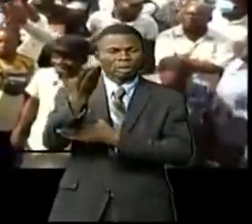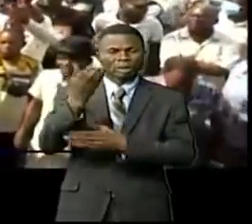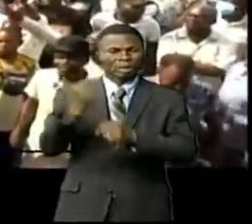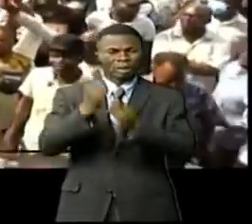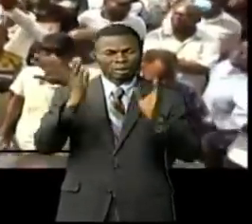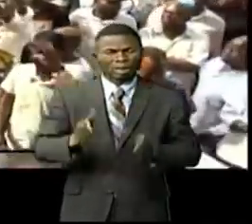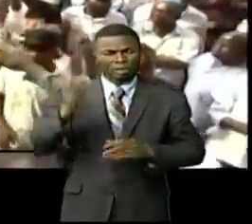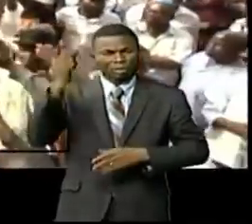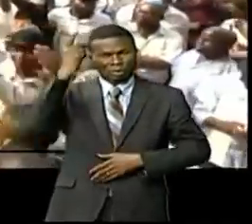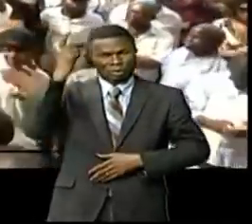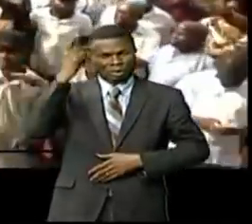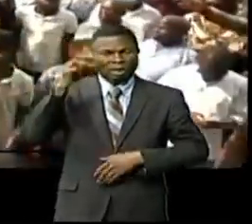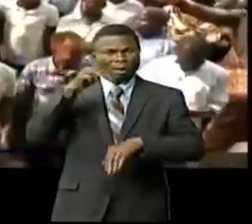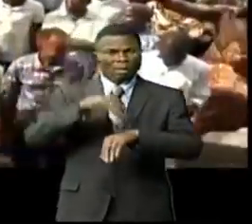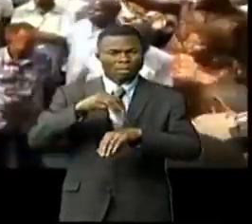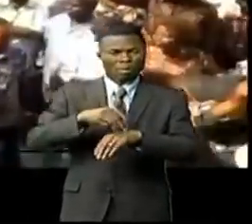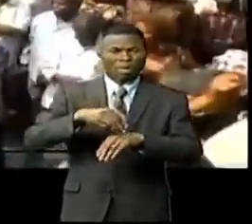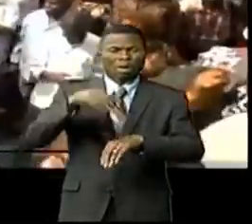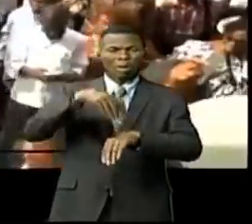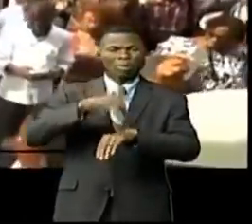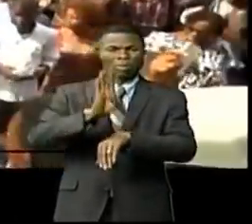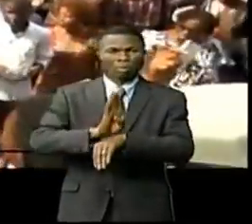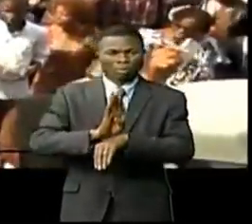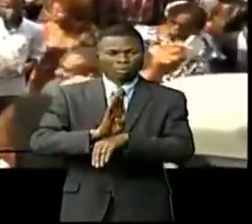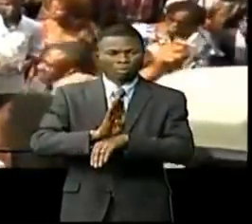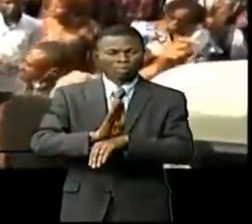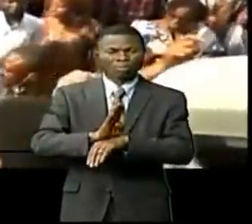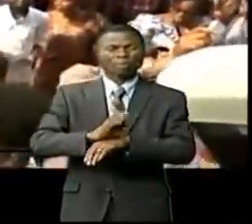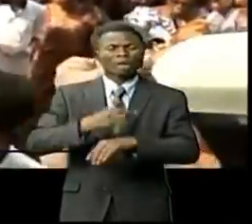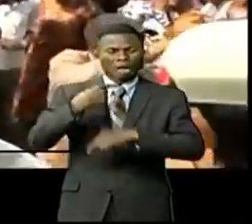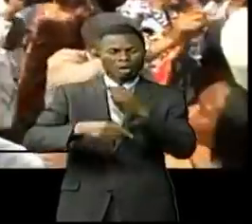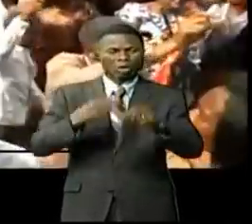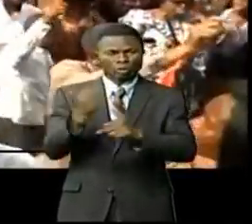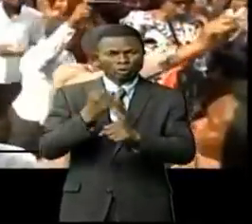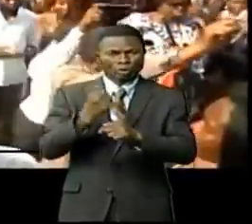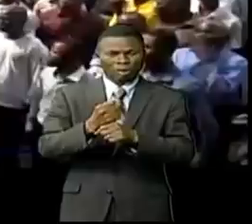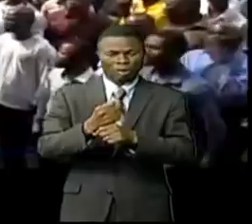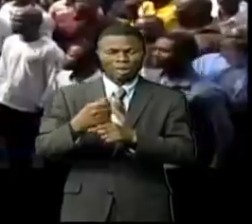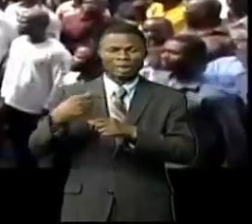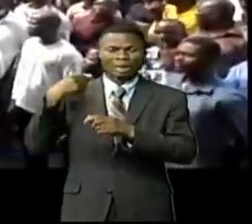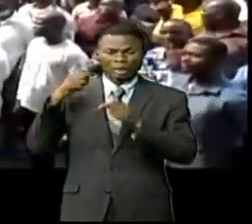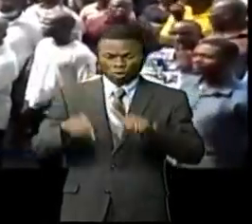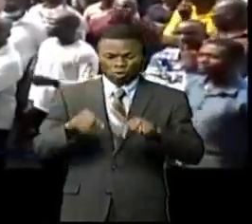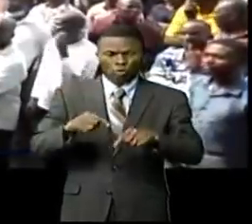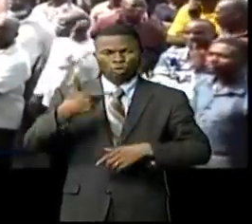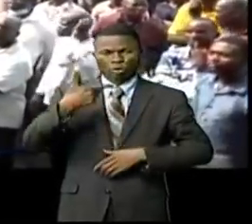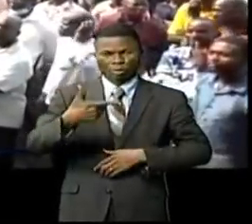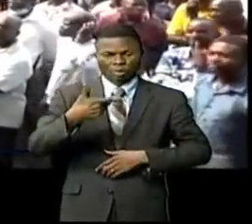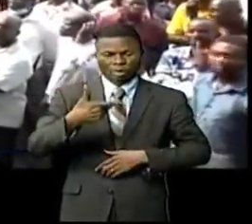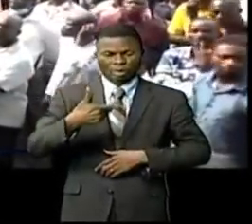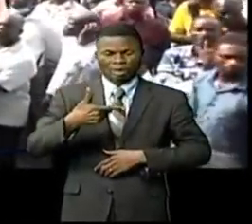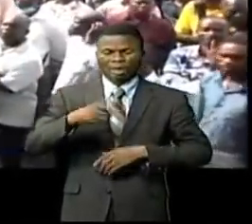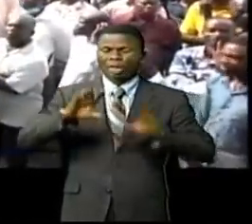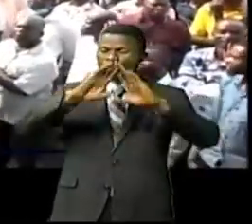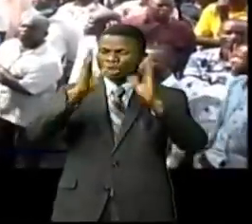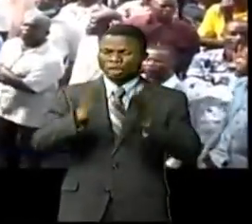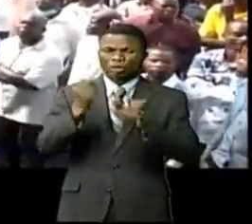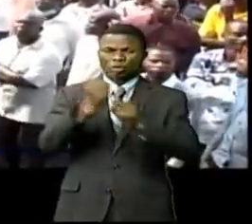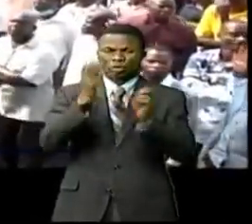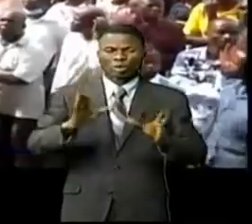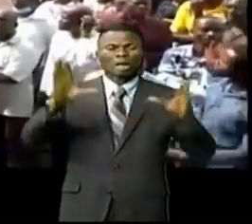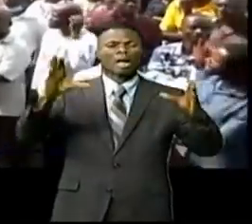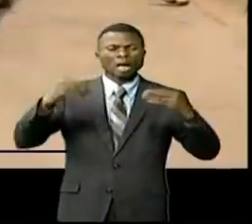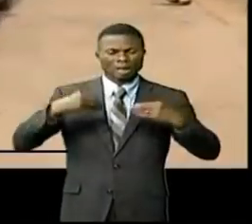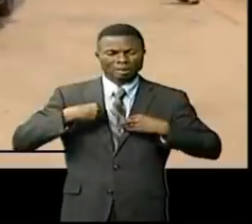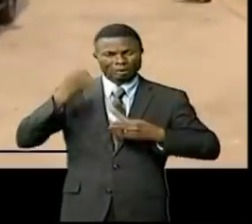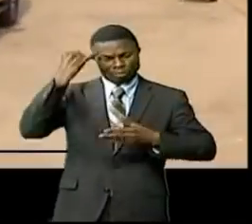de Kinshasa, Matadi et Boma à reprendre le travail dès ce mardi. Message bien capté par les agents de